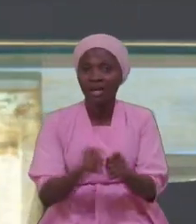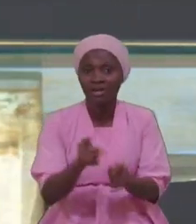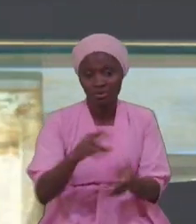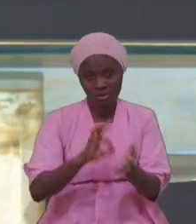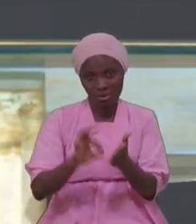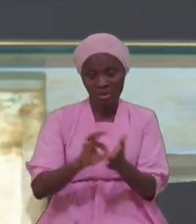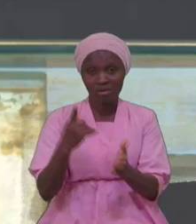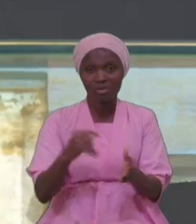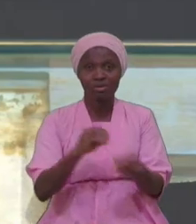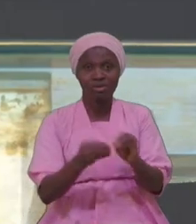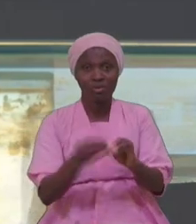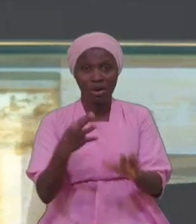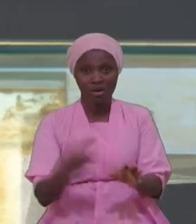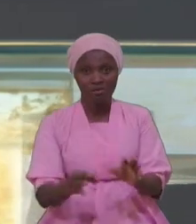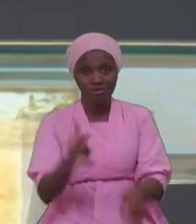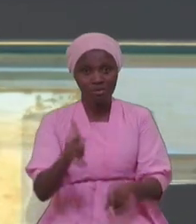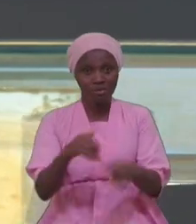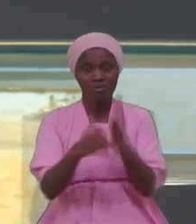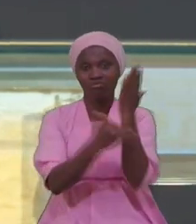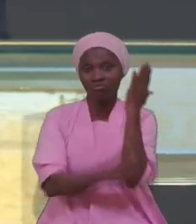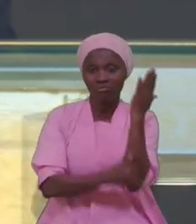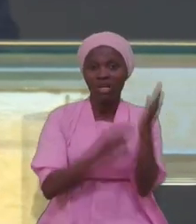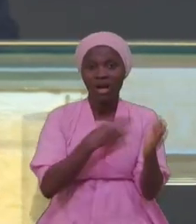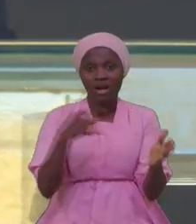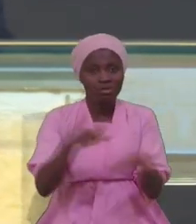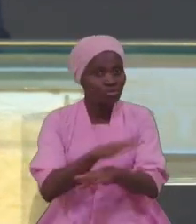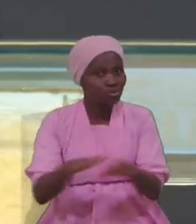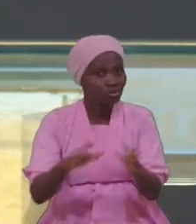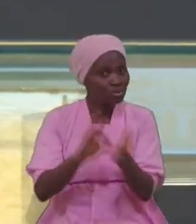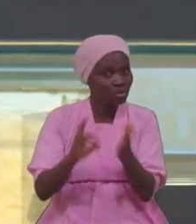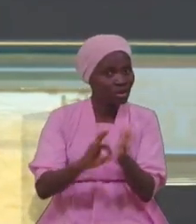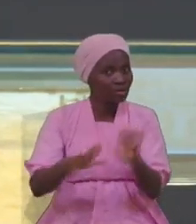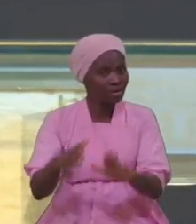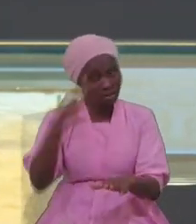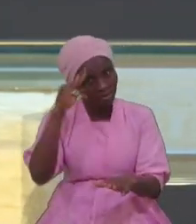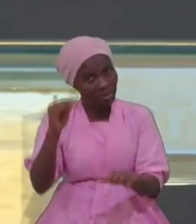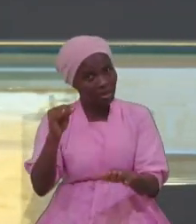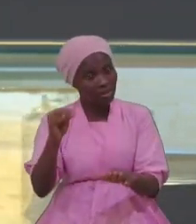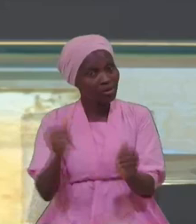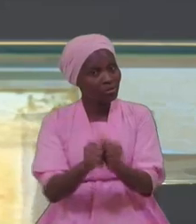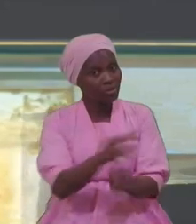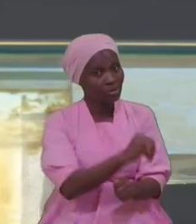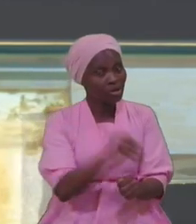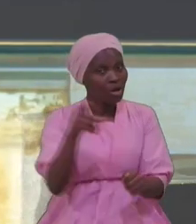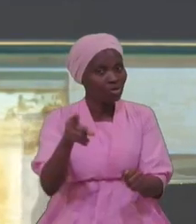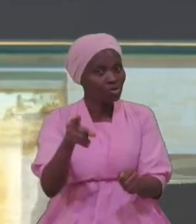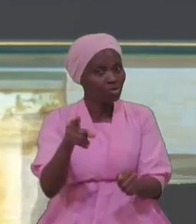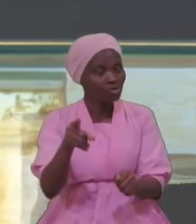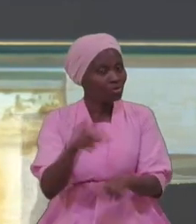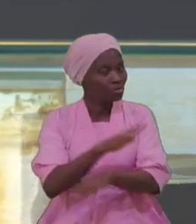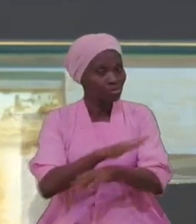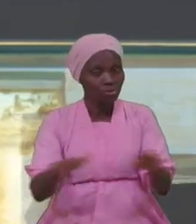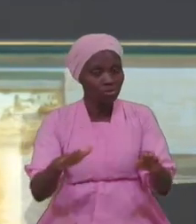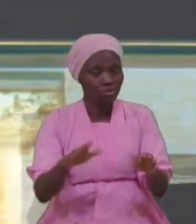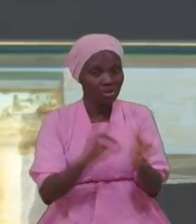compte, on fait le recensement d'un pays, on ne compte pas les morts. Et